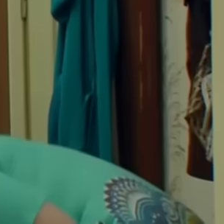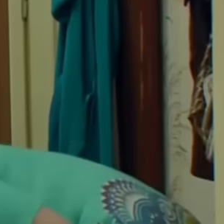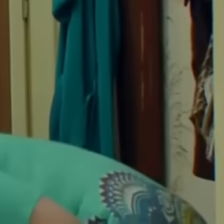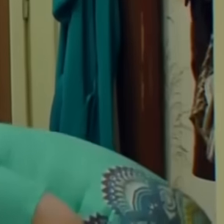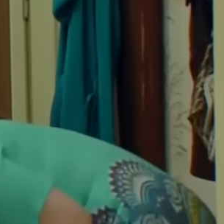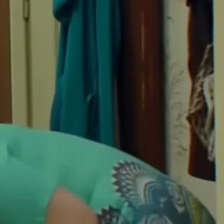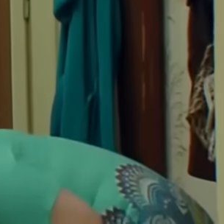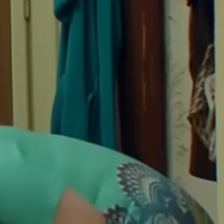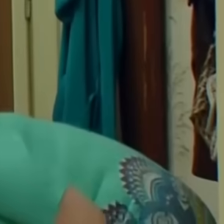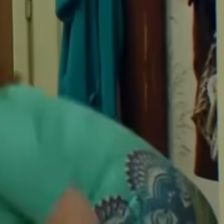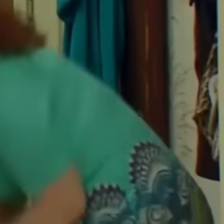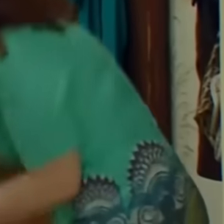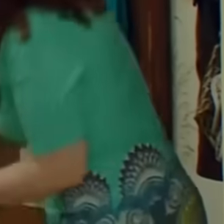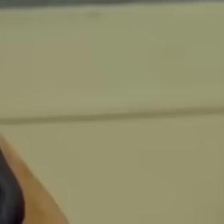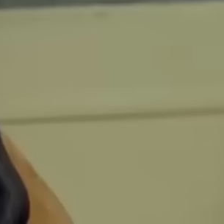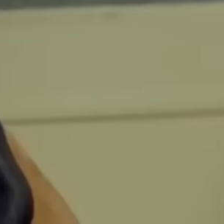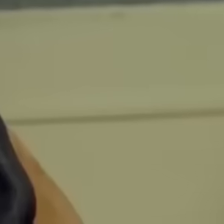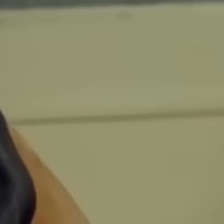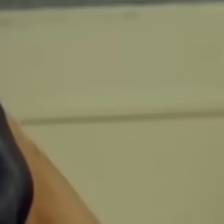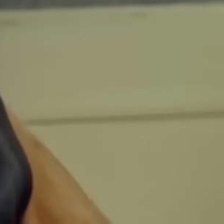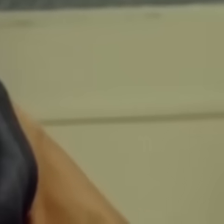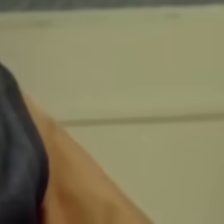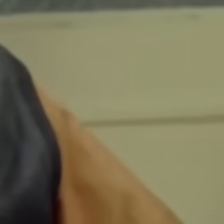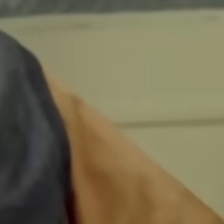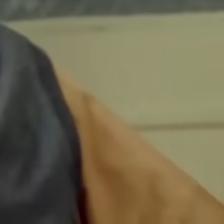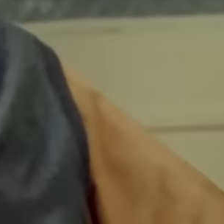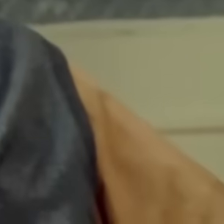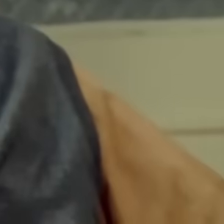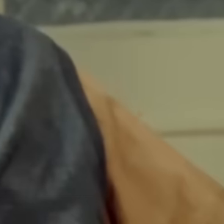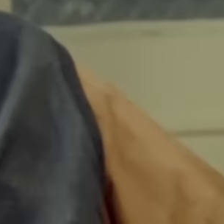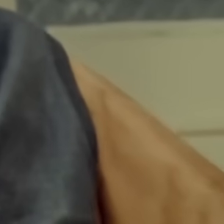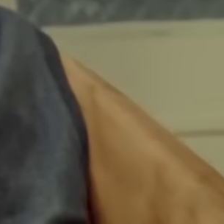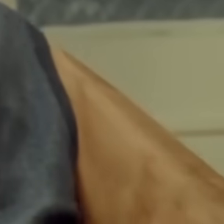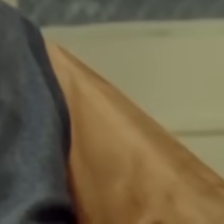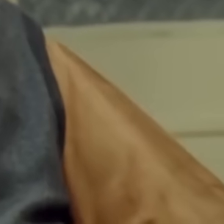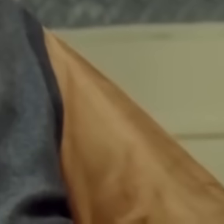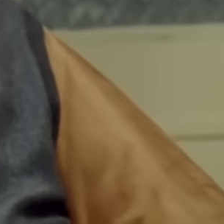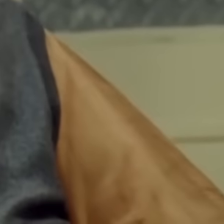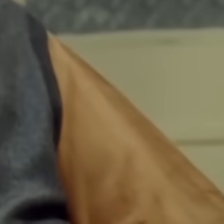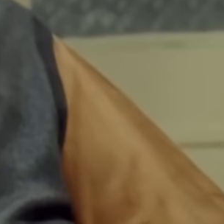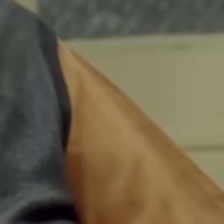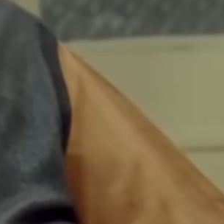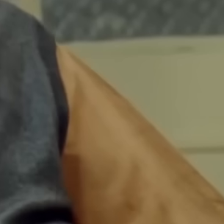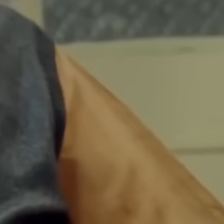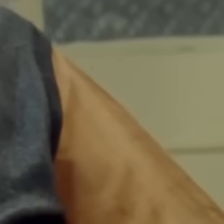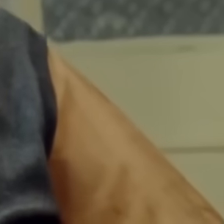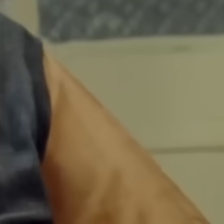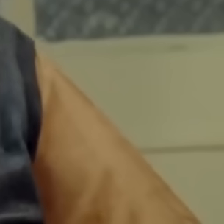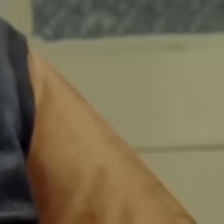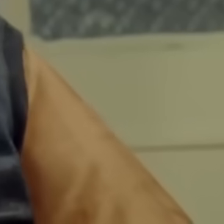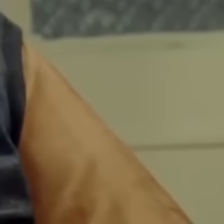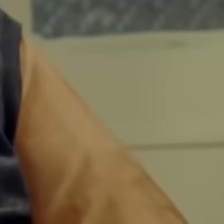Rukiyeler ayakkabılarını giyerlerken Fehmi uyandı. Her şey normalmiş gibi gelişi güzel boş koltuklara bakınıp tekrar uykuya